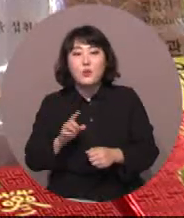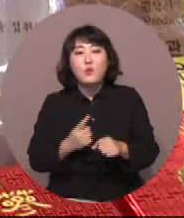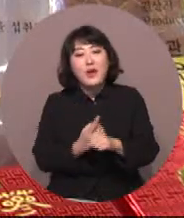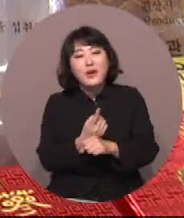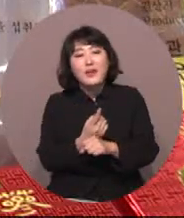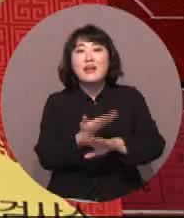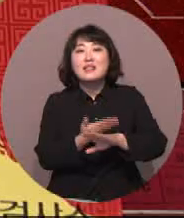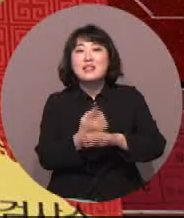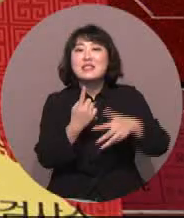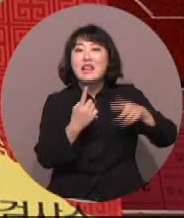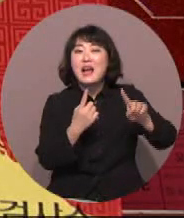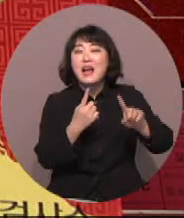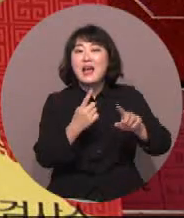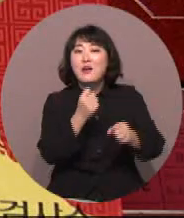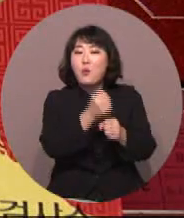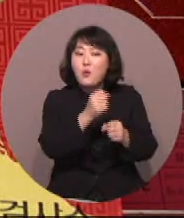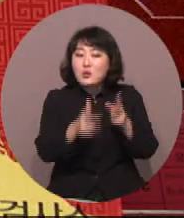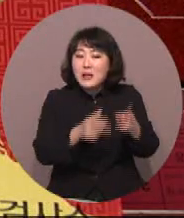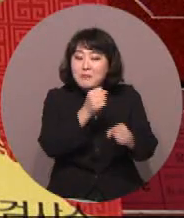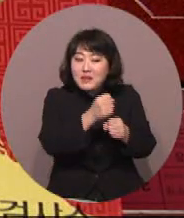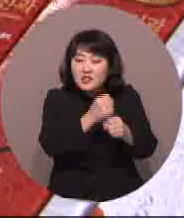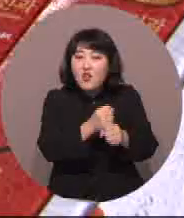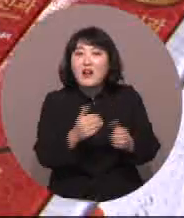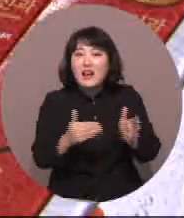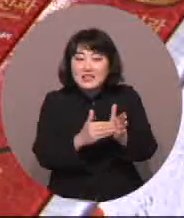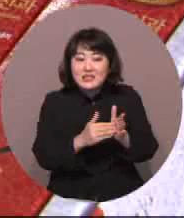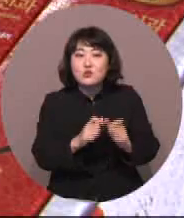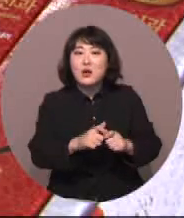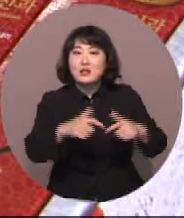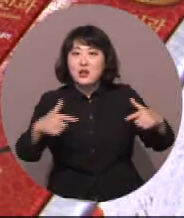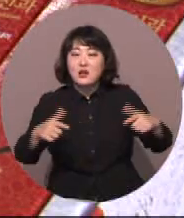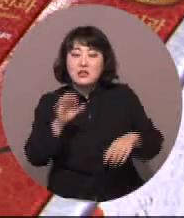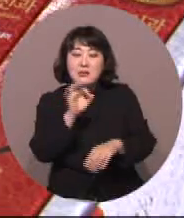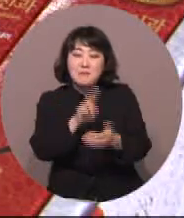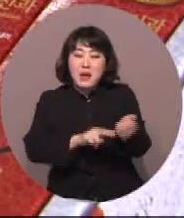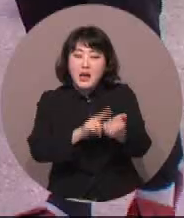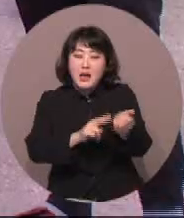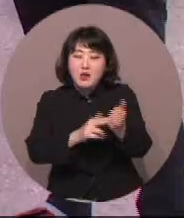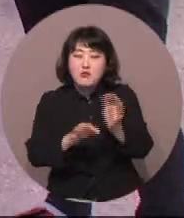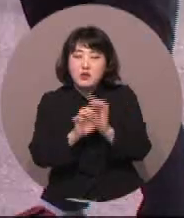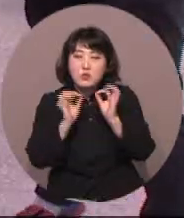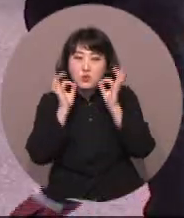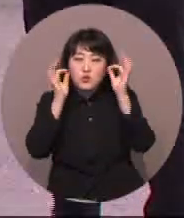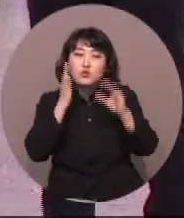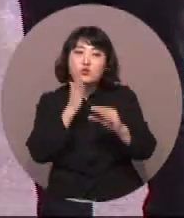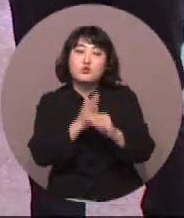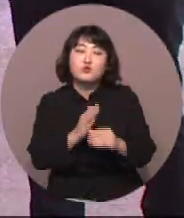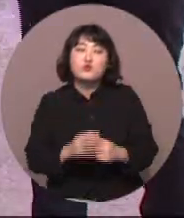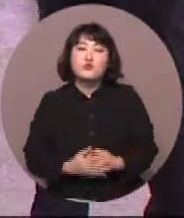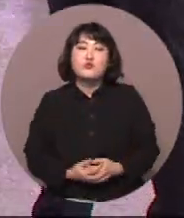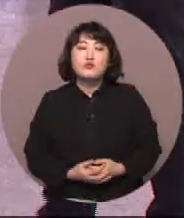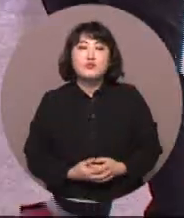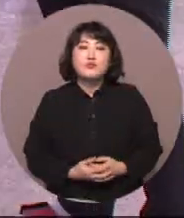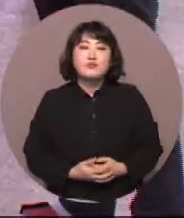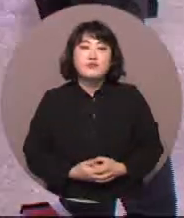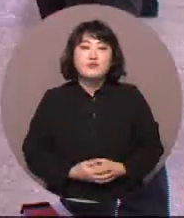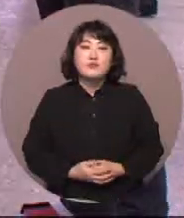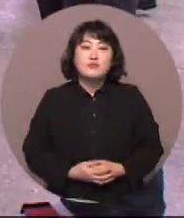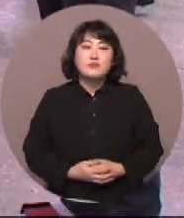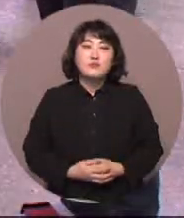등 1차 가공품 까지 확대하는 등 소비 확대 안간힘을 쓰고 있습니다 mbc 뉴스